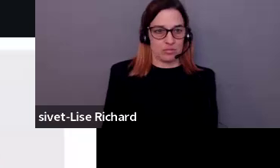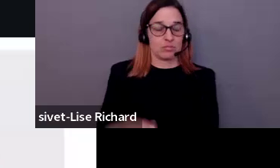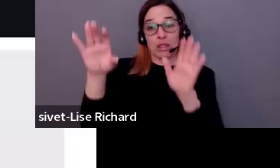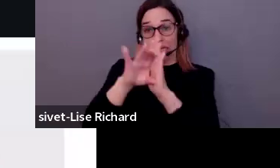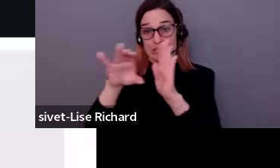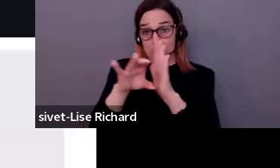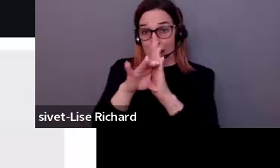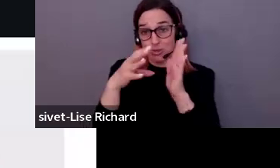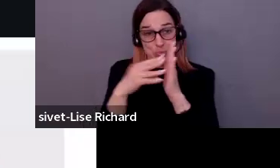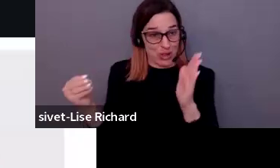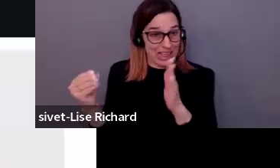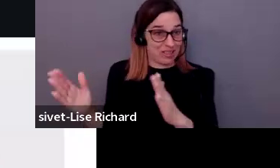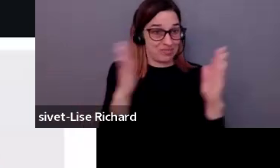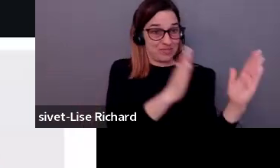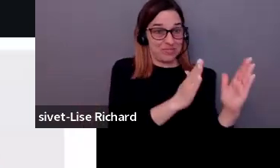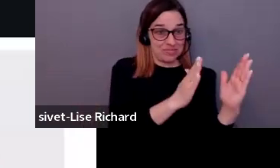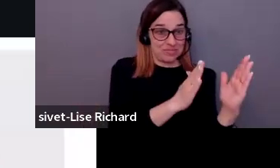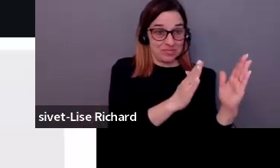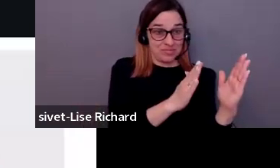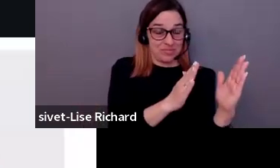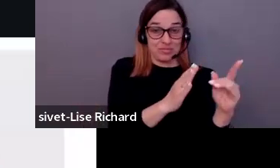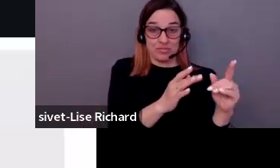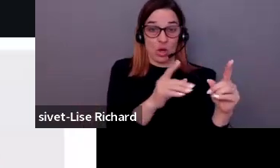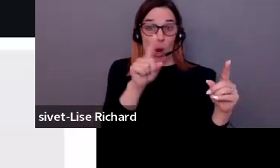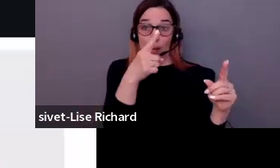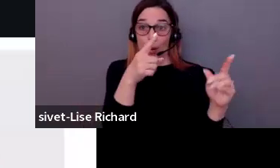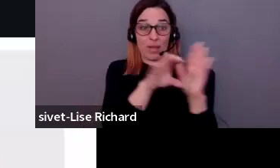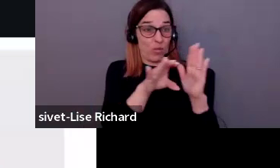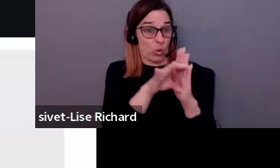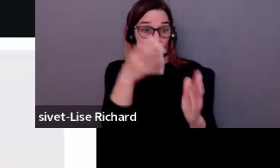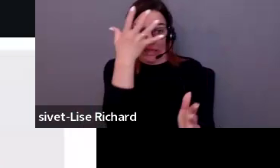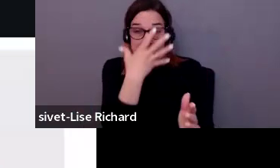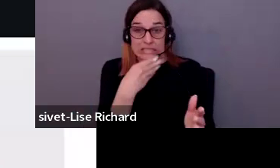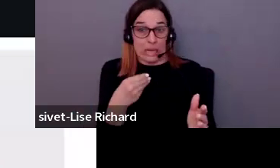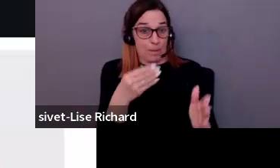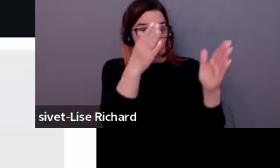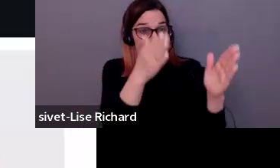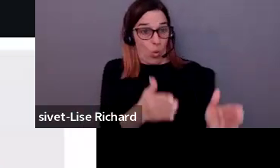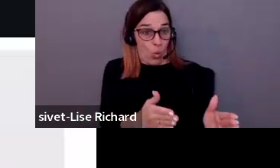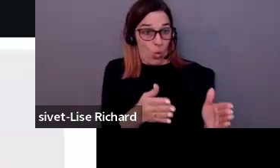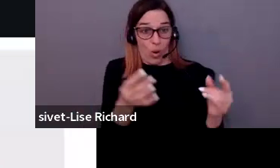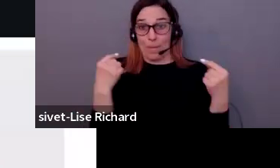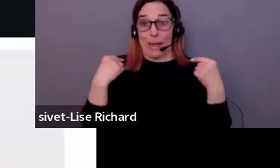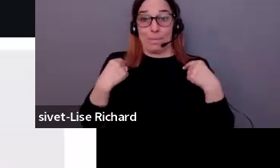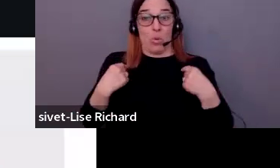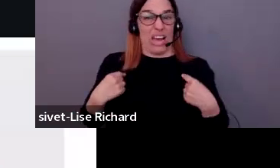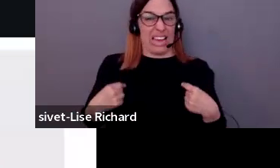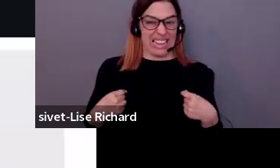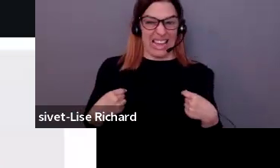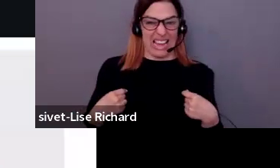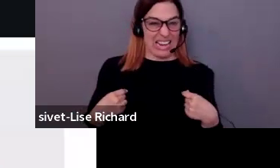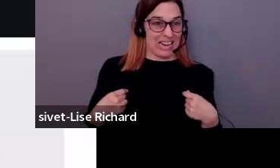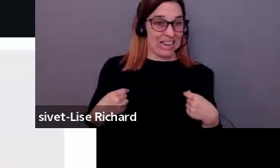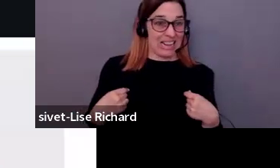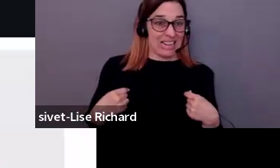Donc, quand on regarde ici, c'est très joli ce qu'elle porte, Naomi, là. Les bretelles fines, les motifs